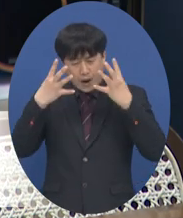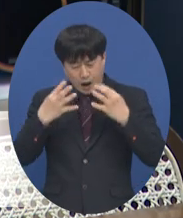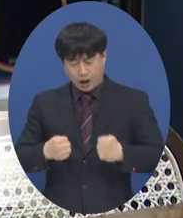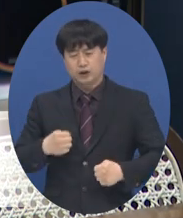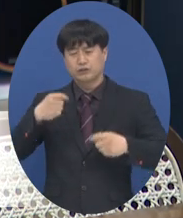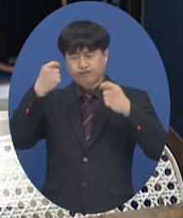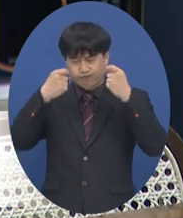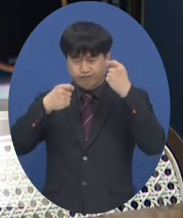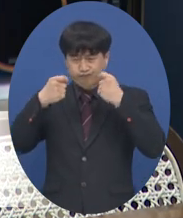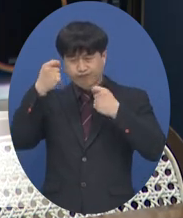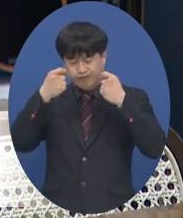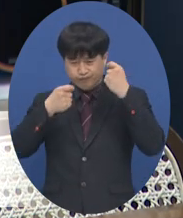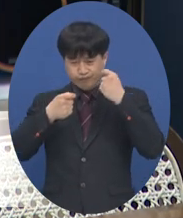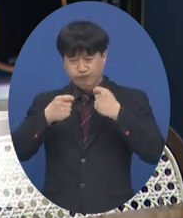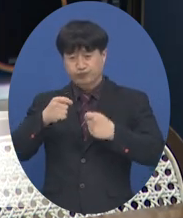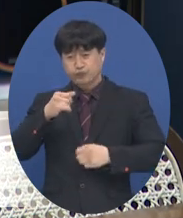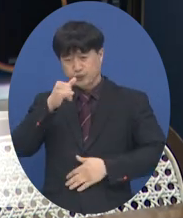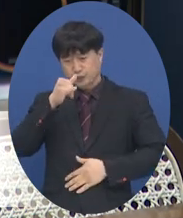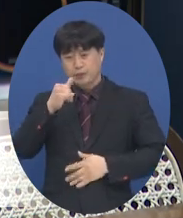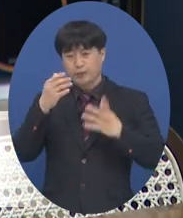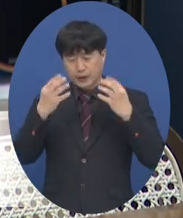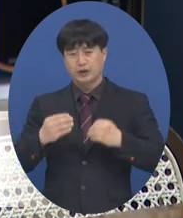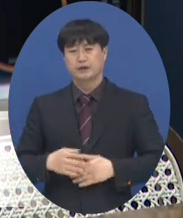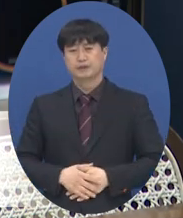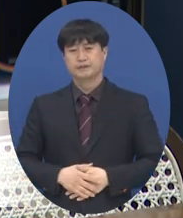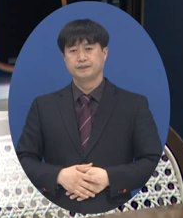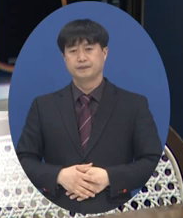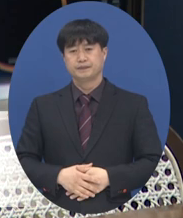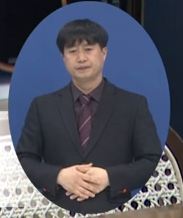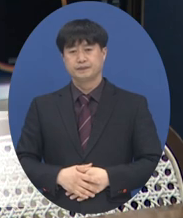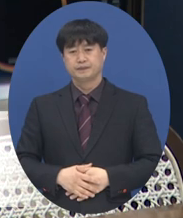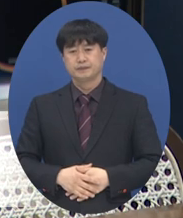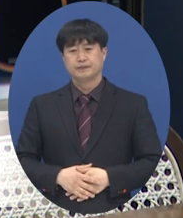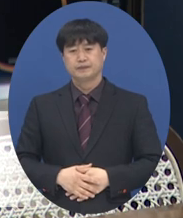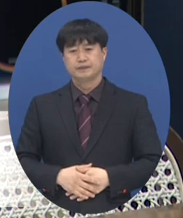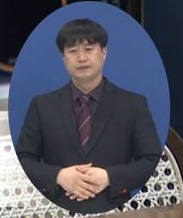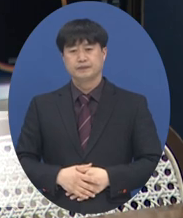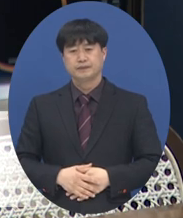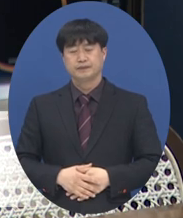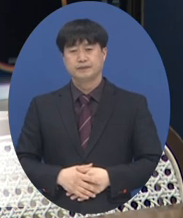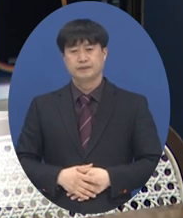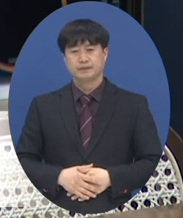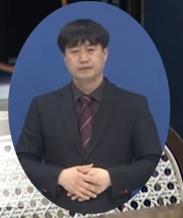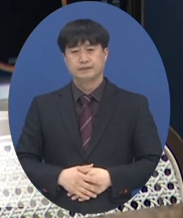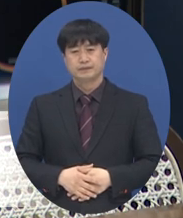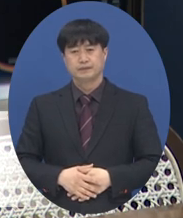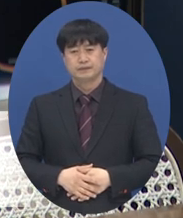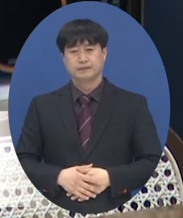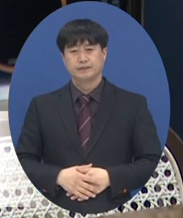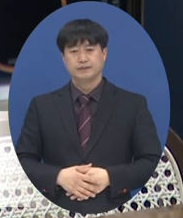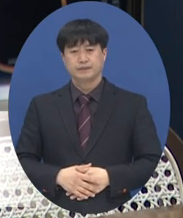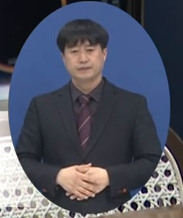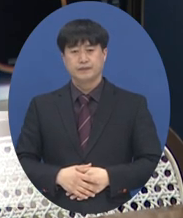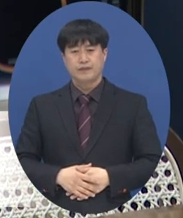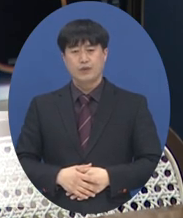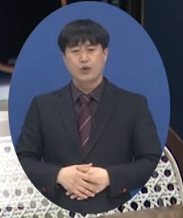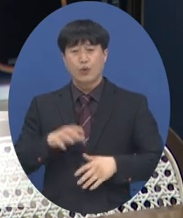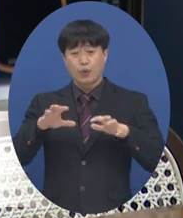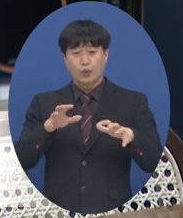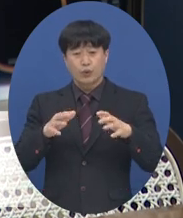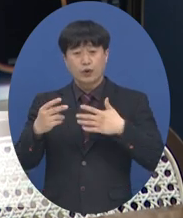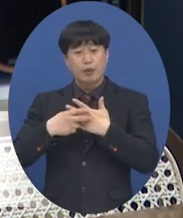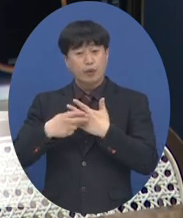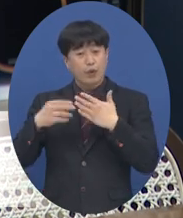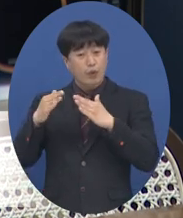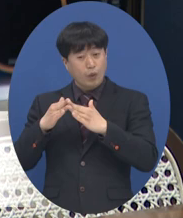이렇게까지 냅두다간 아이가 잘못되겠다. 이게 많이 울었죠. 뭐 여러 곳